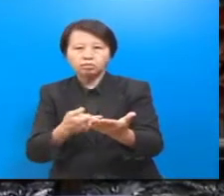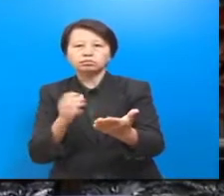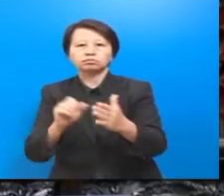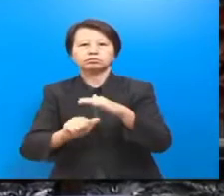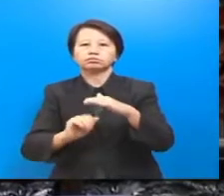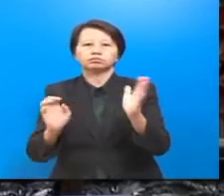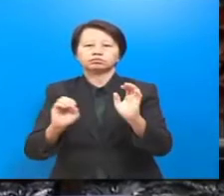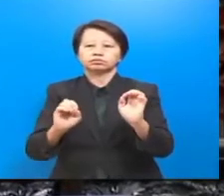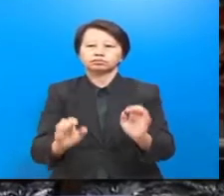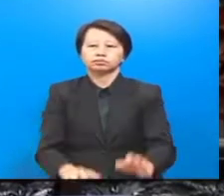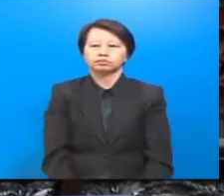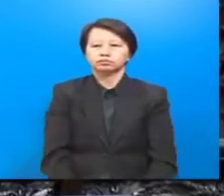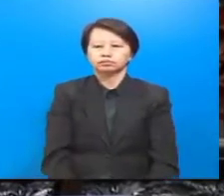asal-asalan yang loh